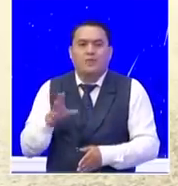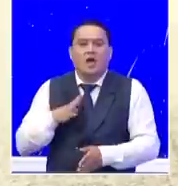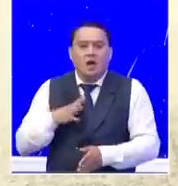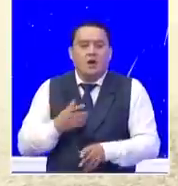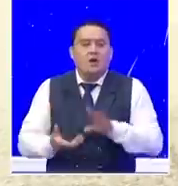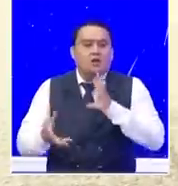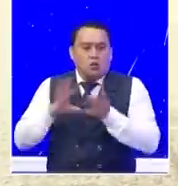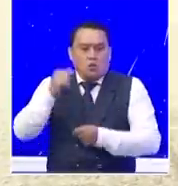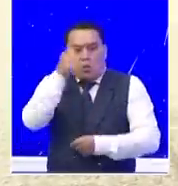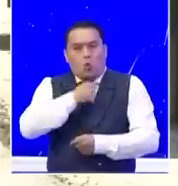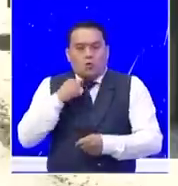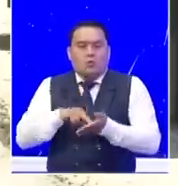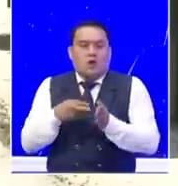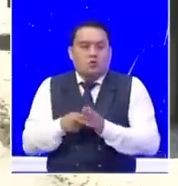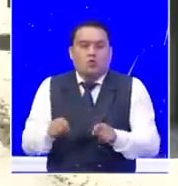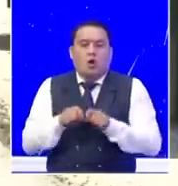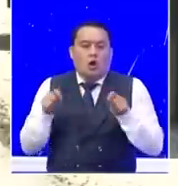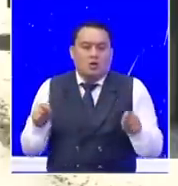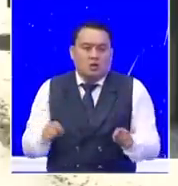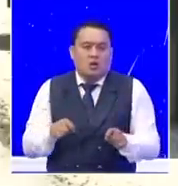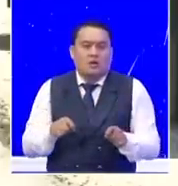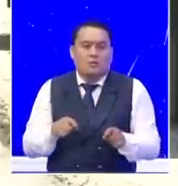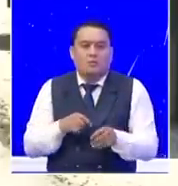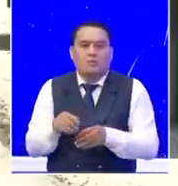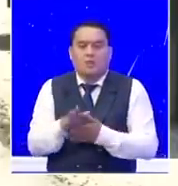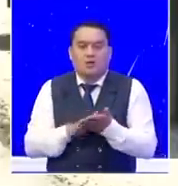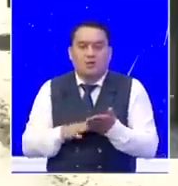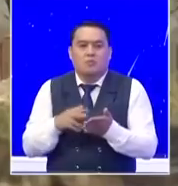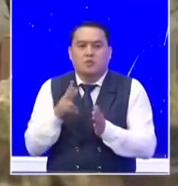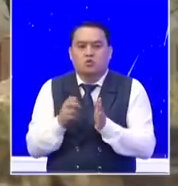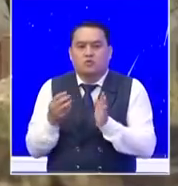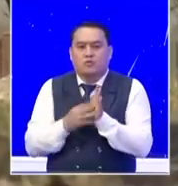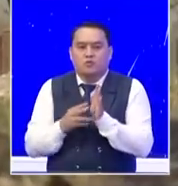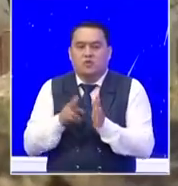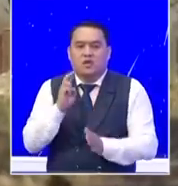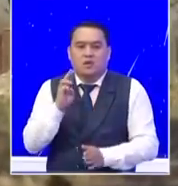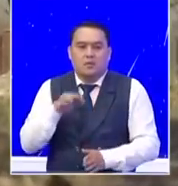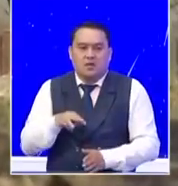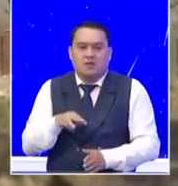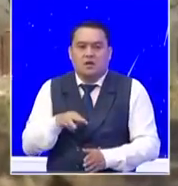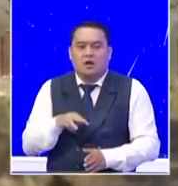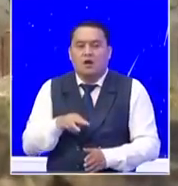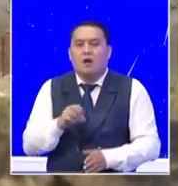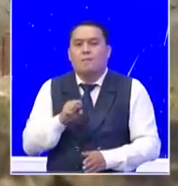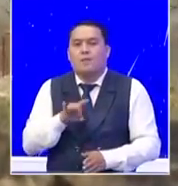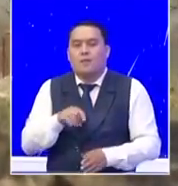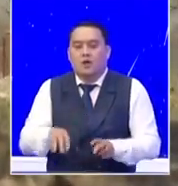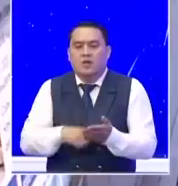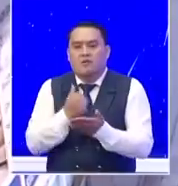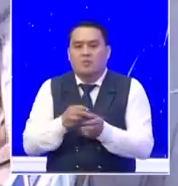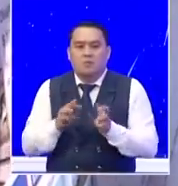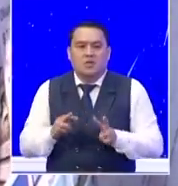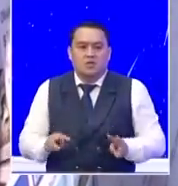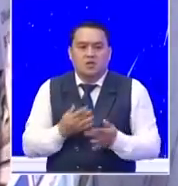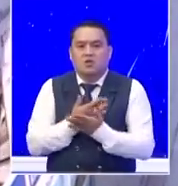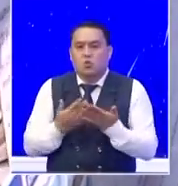По итогам года планируется открыть движение протяженностью почти 580 километров. Помимо дорог ЖТСУ, Аскару Мамину доложили и о